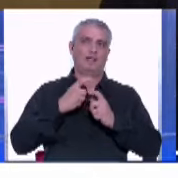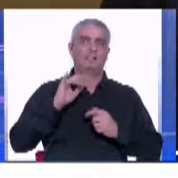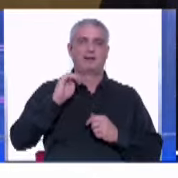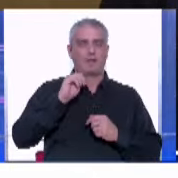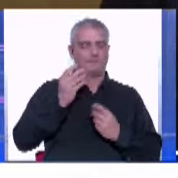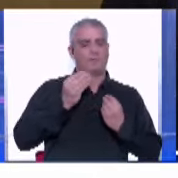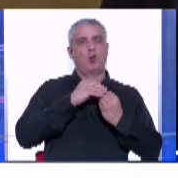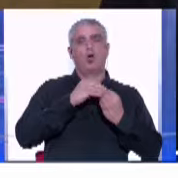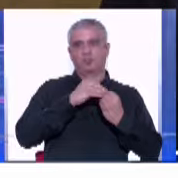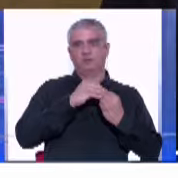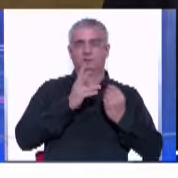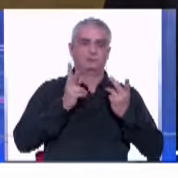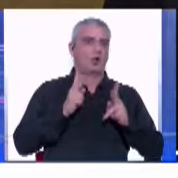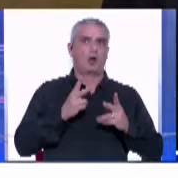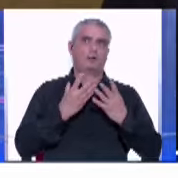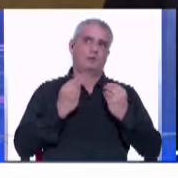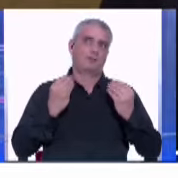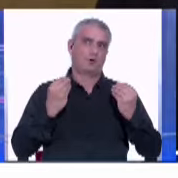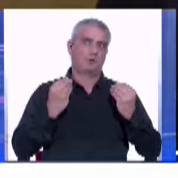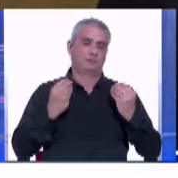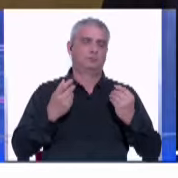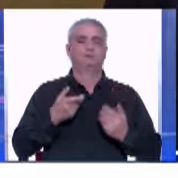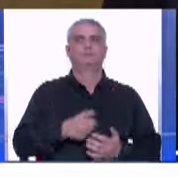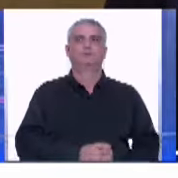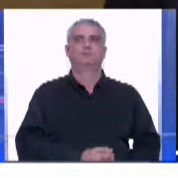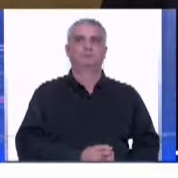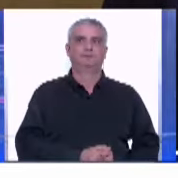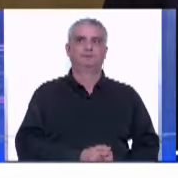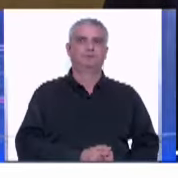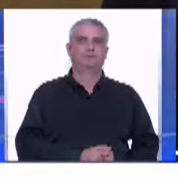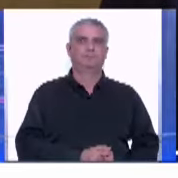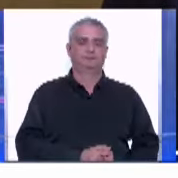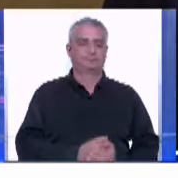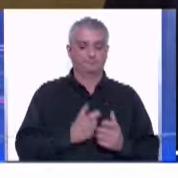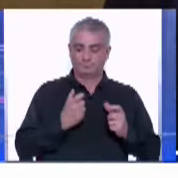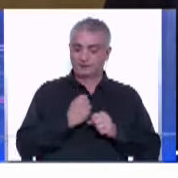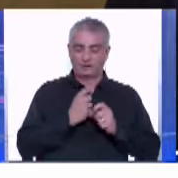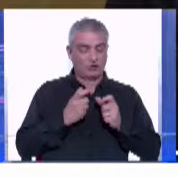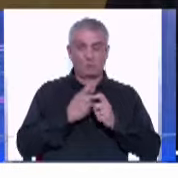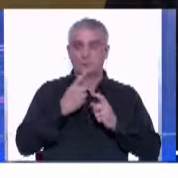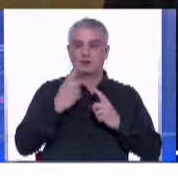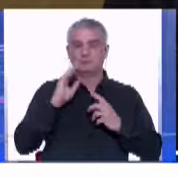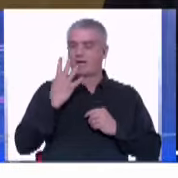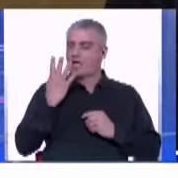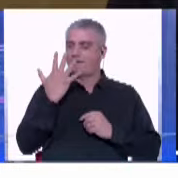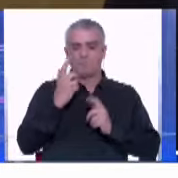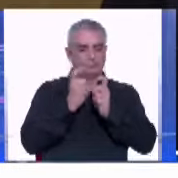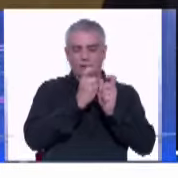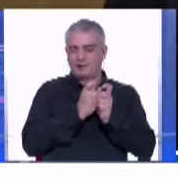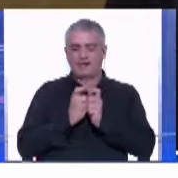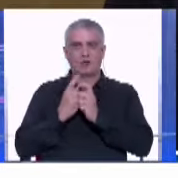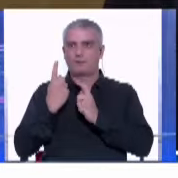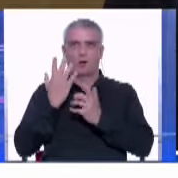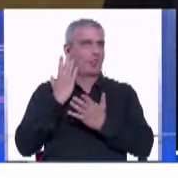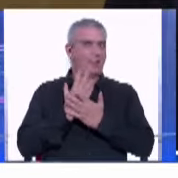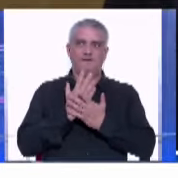לצד עוד יכולות רבות בימ"מ. להרכיב ימ"מ אחד, אתה צריך לראה, זה 4-5 יחידות, כי הכל